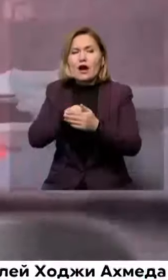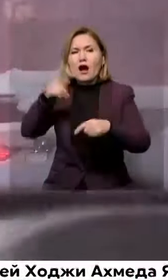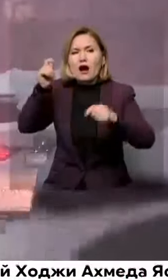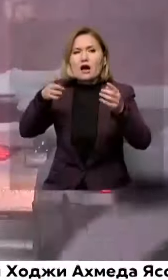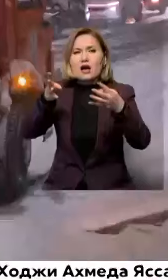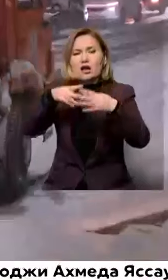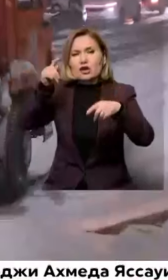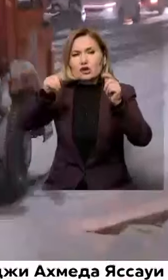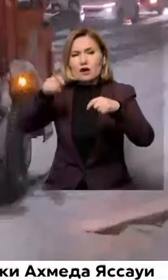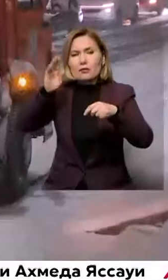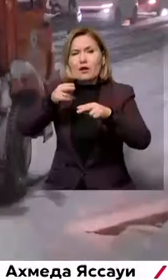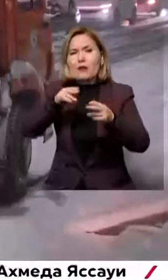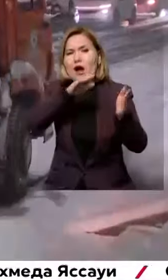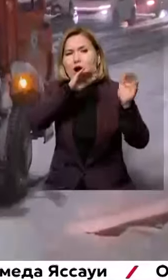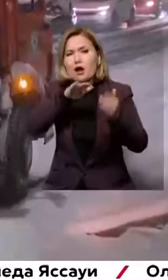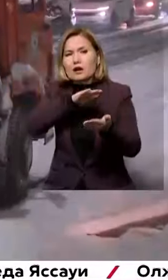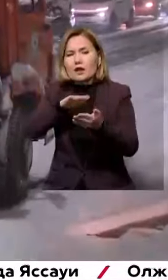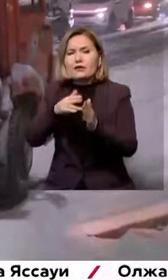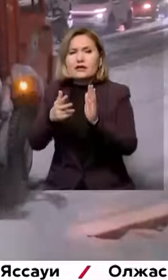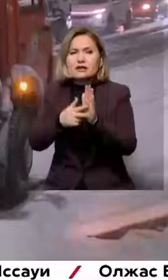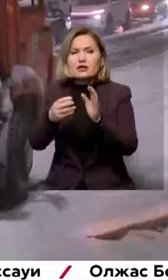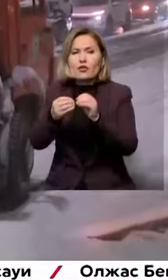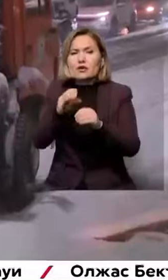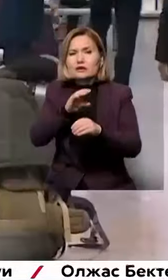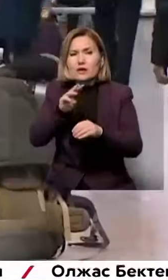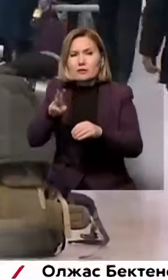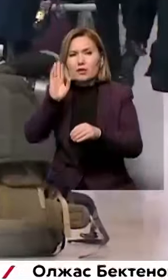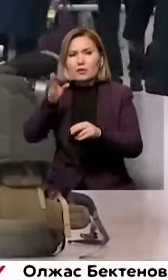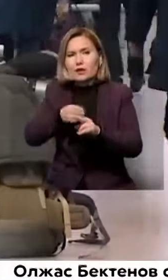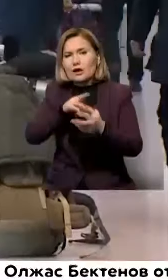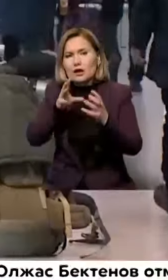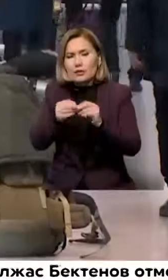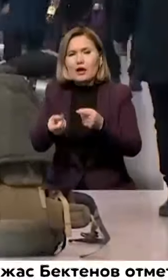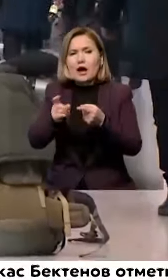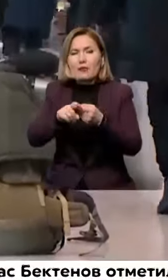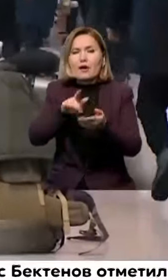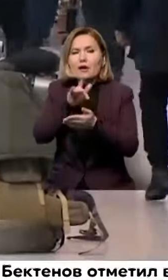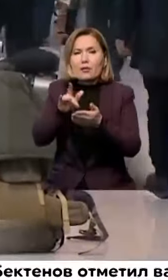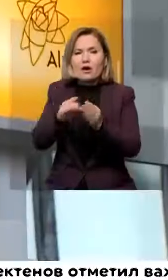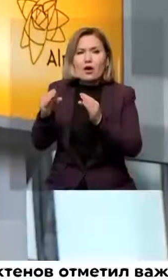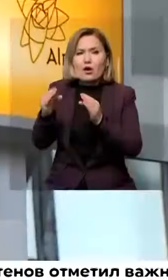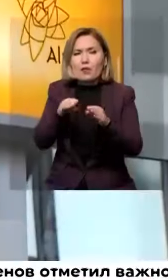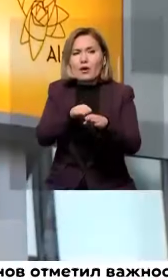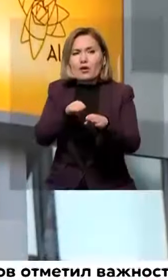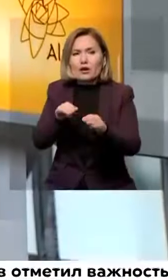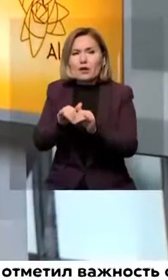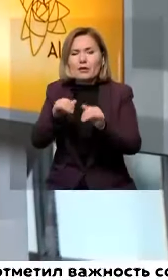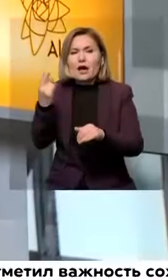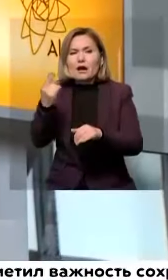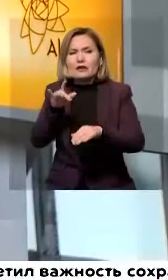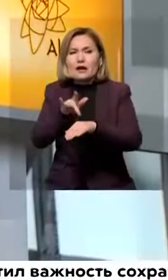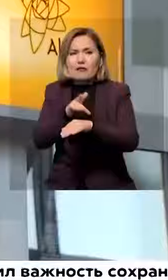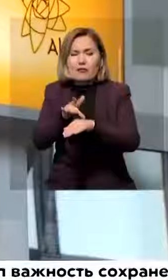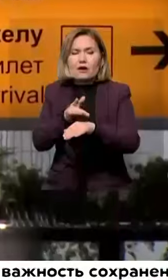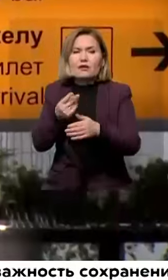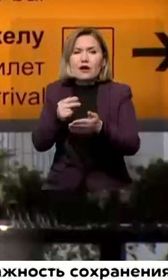жауады. Қардың қалыңдығы шамамен 8-10 сантиметрге дейін жетеді деп болжанды. Осыған байланысты қалада көлік кептелісі артып, такси